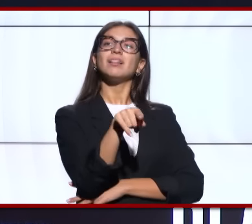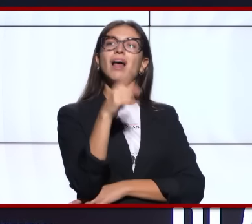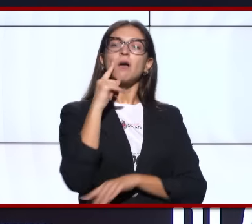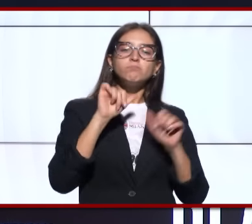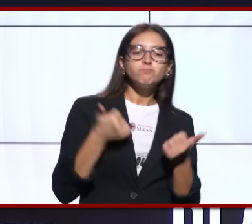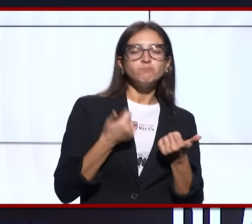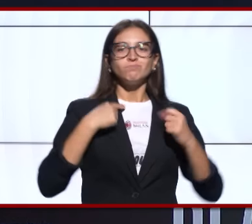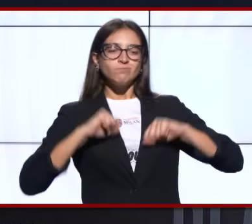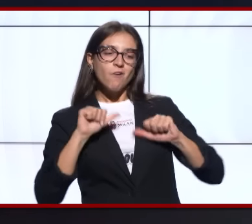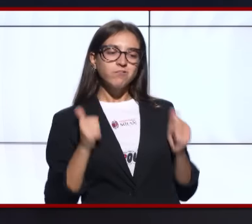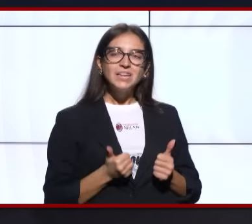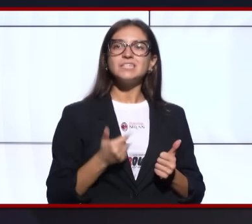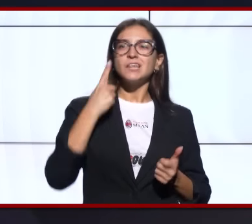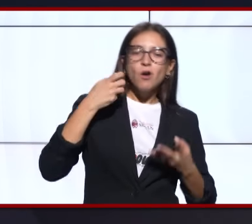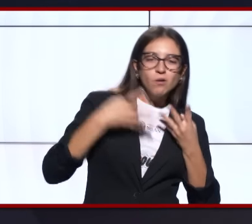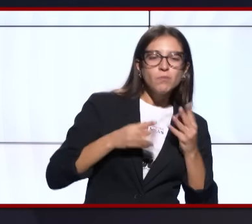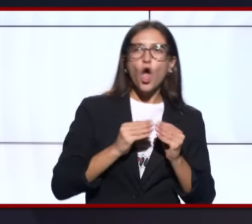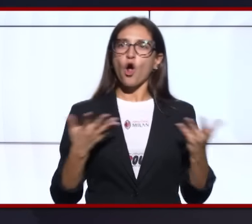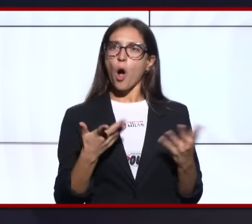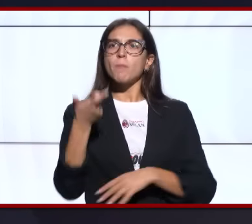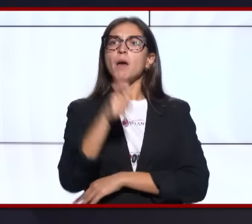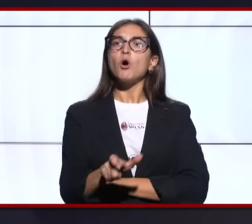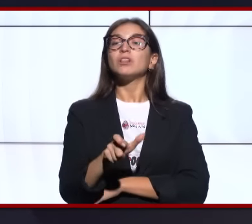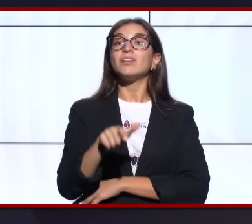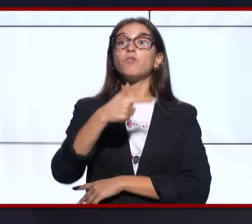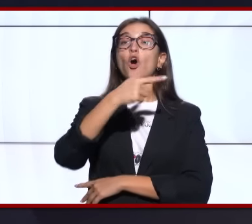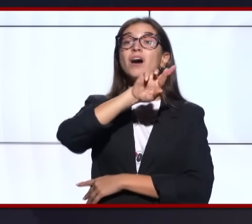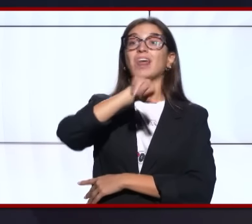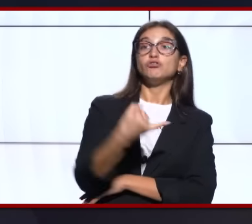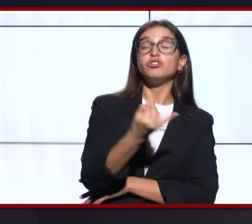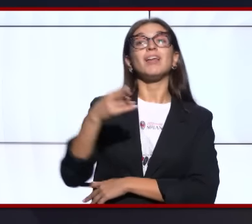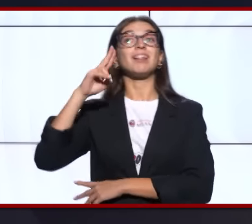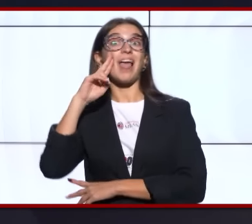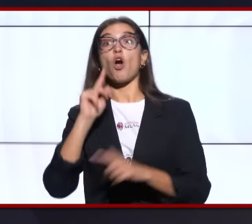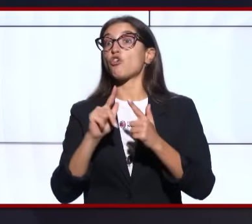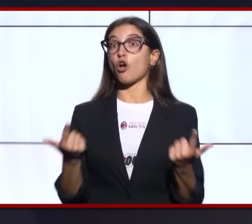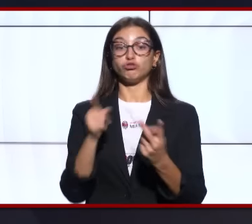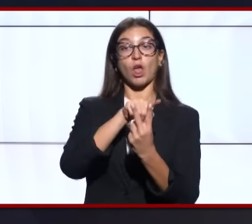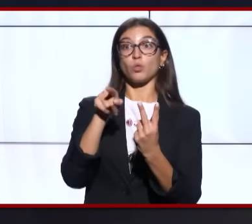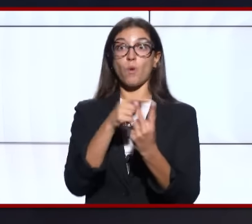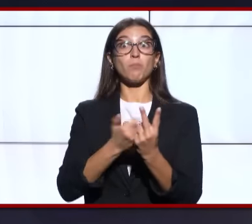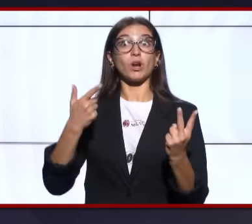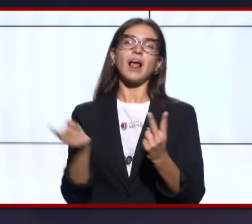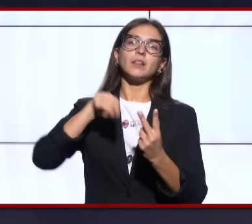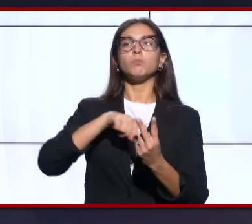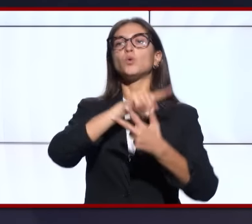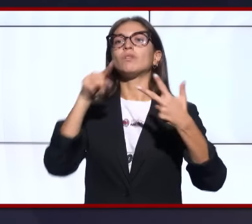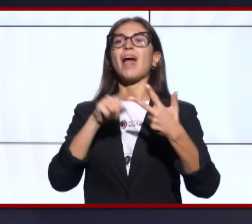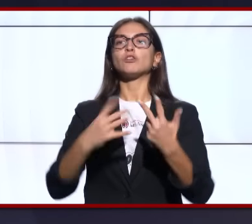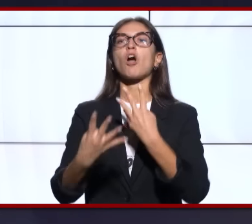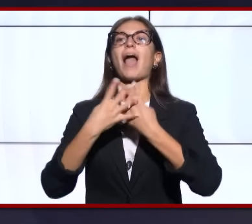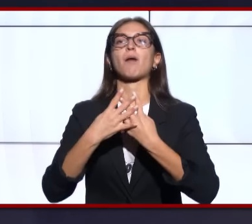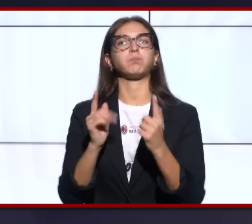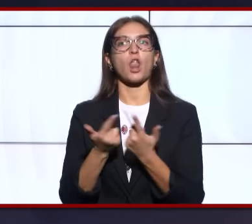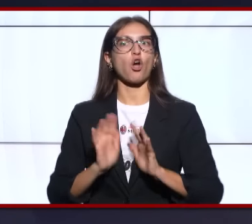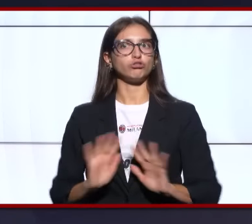mancano due pezzi importanti della squadra come tigani reinders e tei manca anche da gabbia se ci fa anche un punto